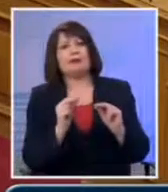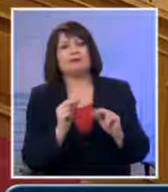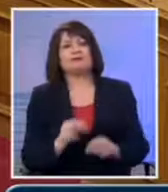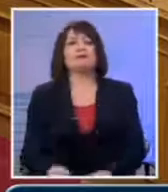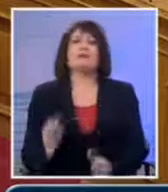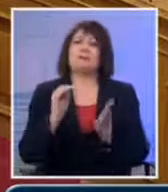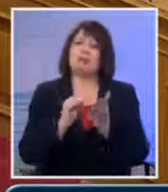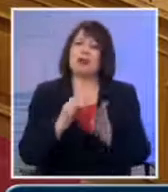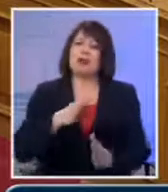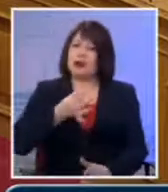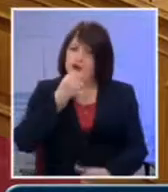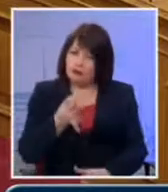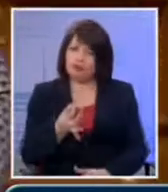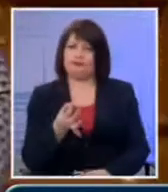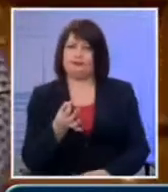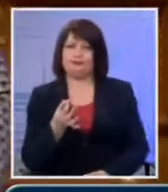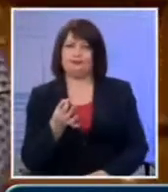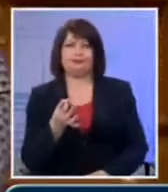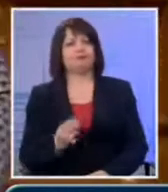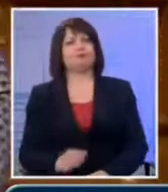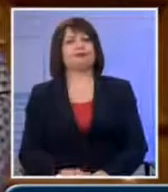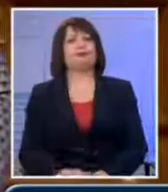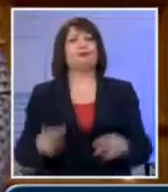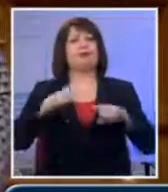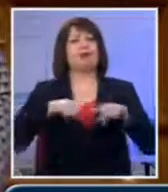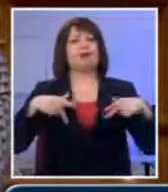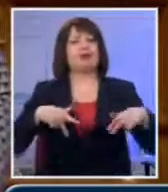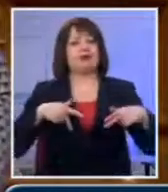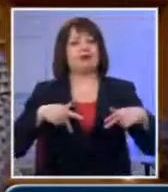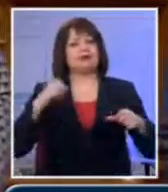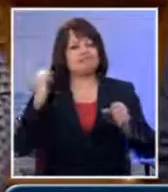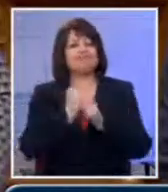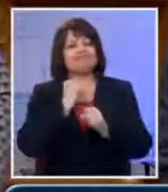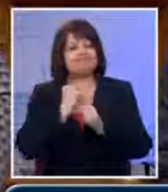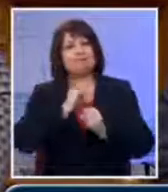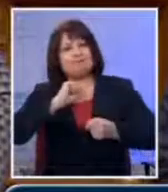για άλλη μια φορά να επαναλάβω. Η ελληνική κυβέρνηση εργάζεται εντατικά